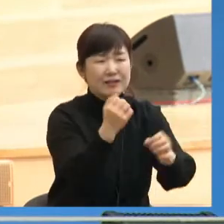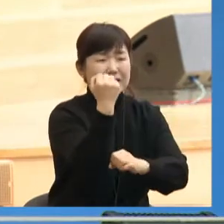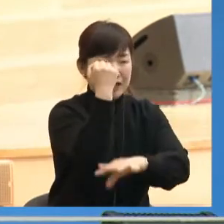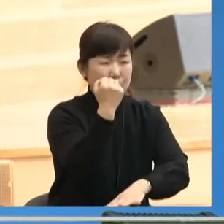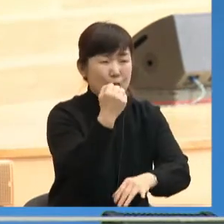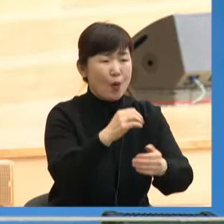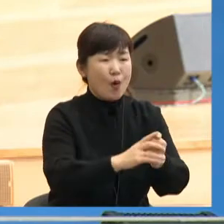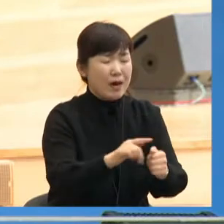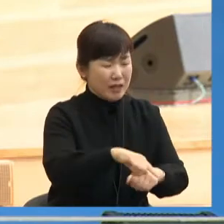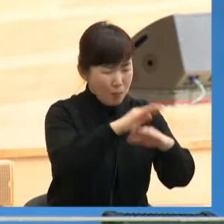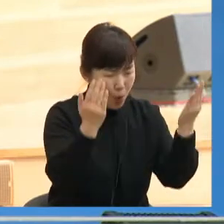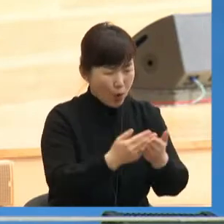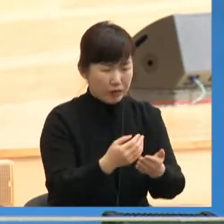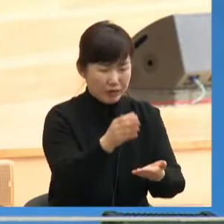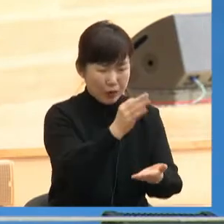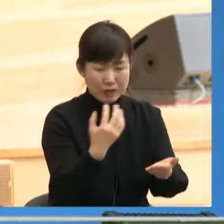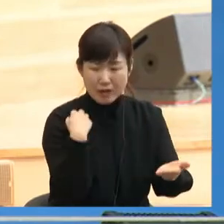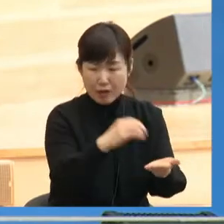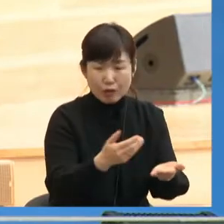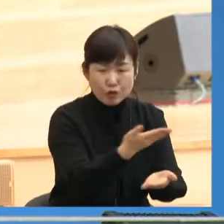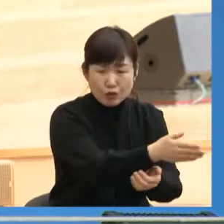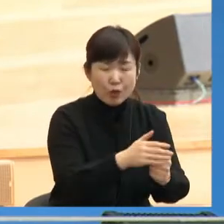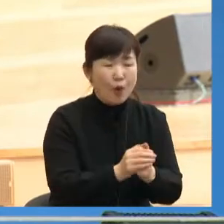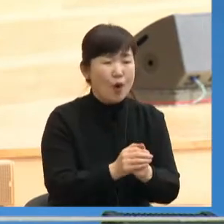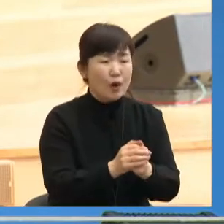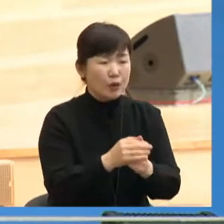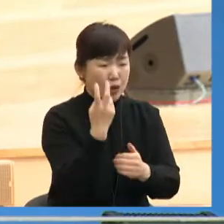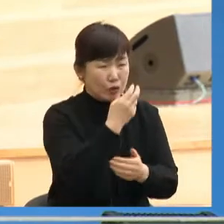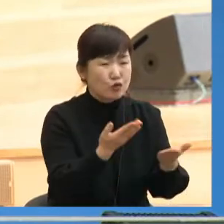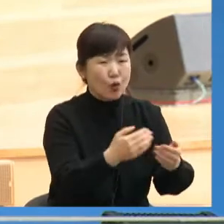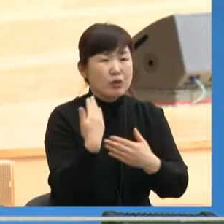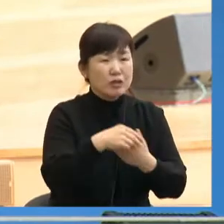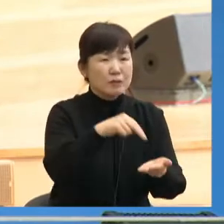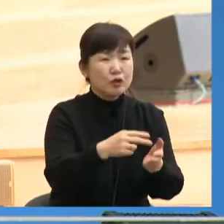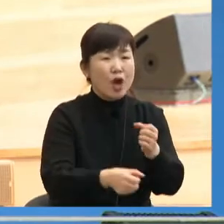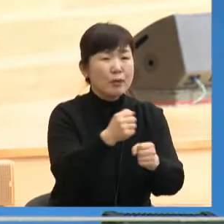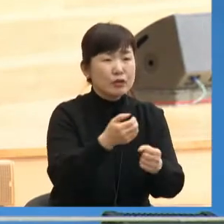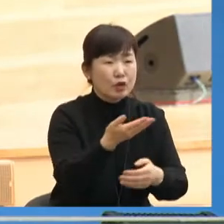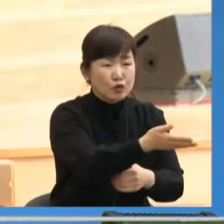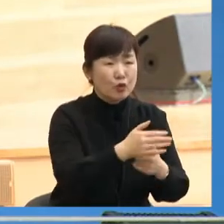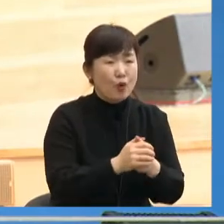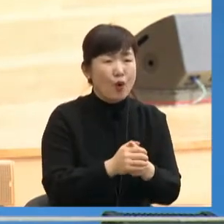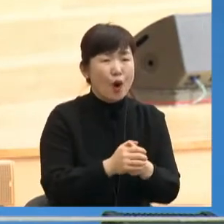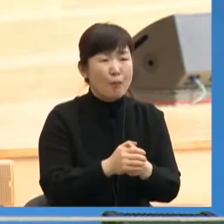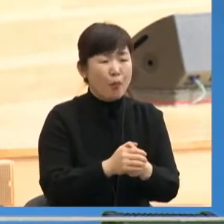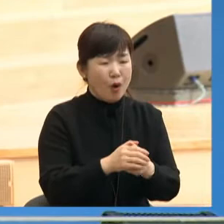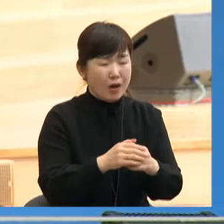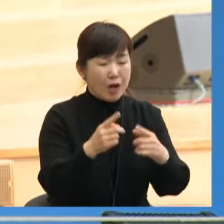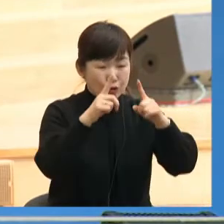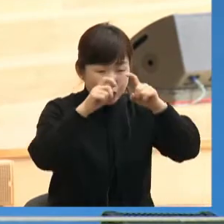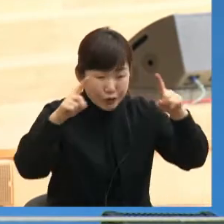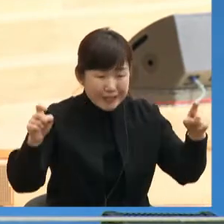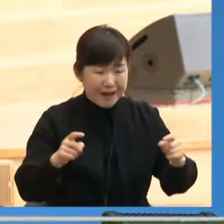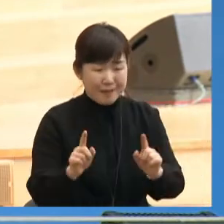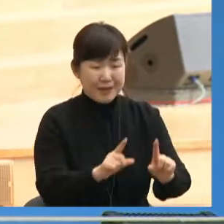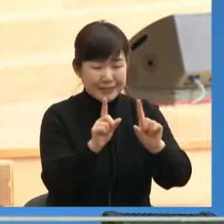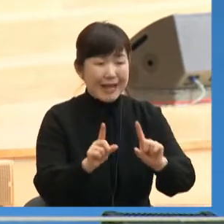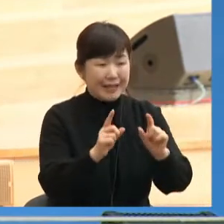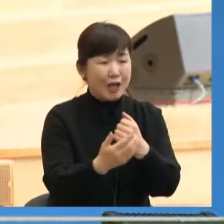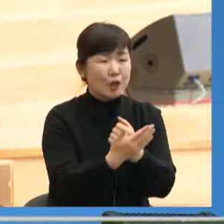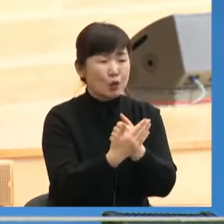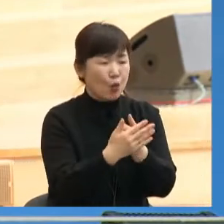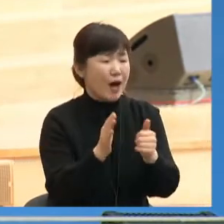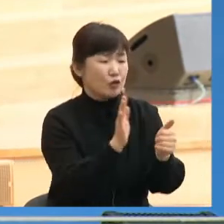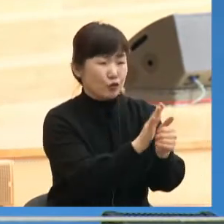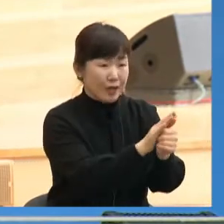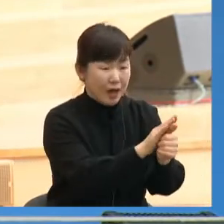너의 모든 소유를 돌려주고 생명을 지켜주고 신분을 회복시켜주고 날마다 궁전에서 함께 살게 해주겠다는 이 언약은